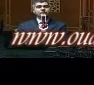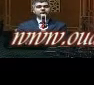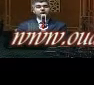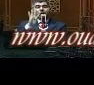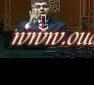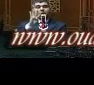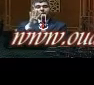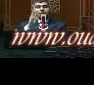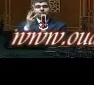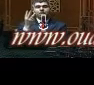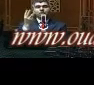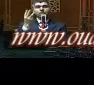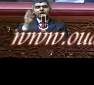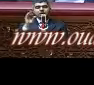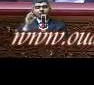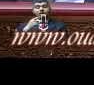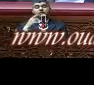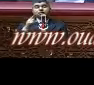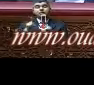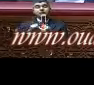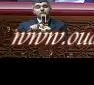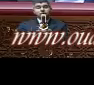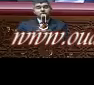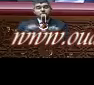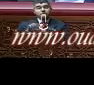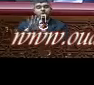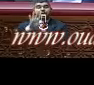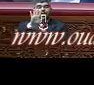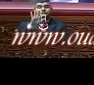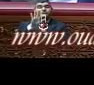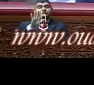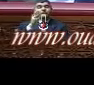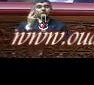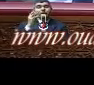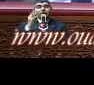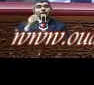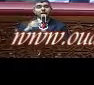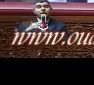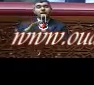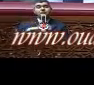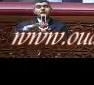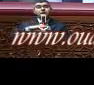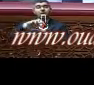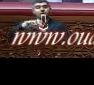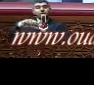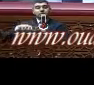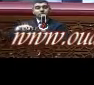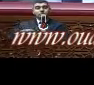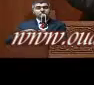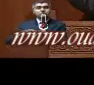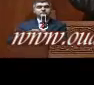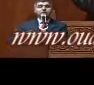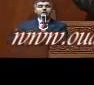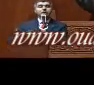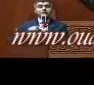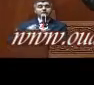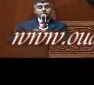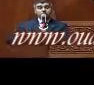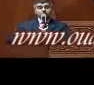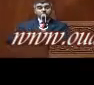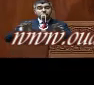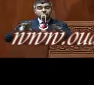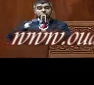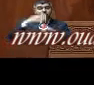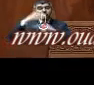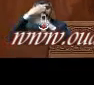403 في المرحلة الأولى، استهداف 530 حيا حضريا مقابل 264 قبل، إطلاق برنامج تأهيل المجال